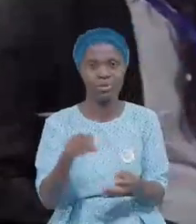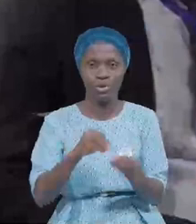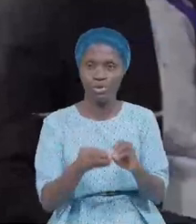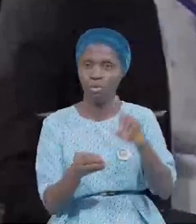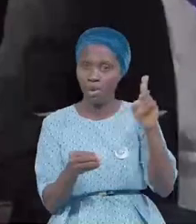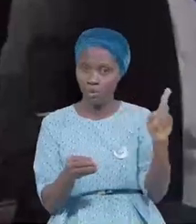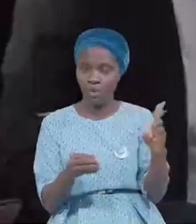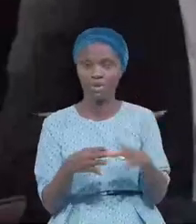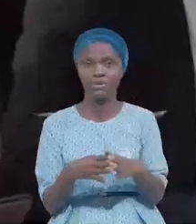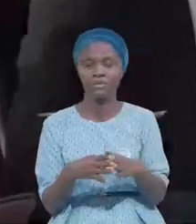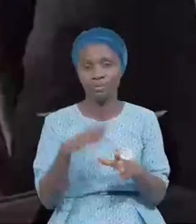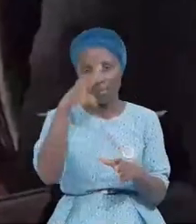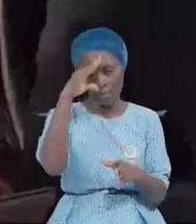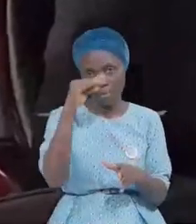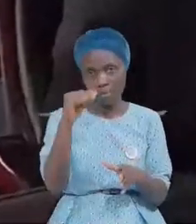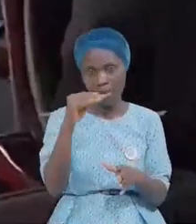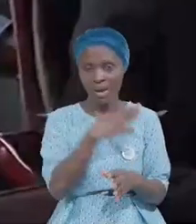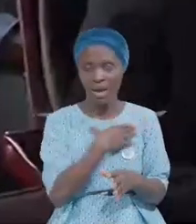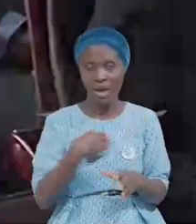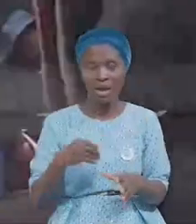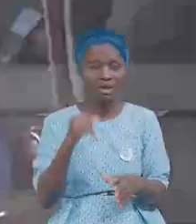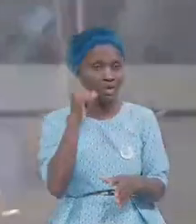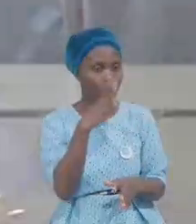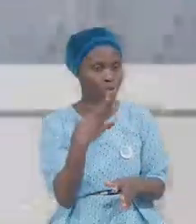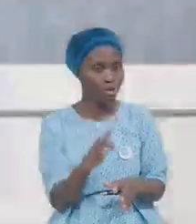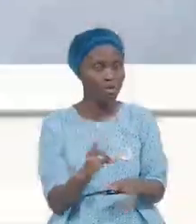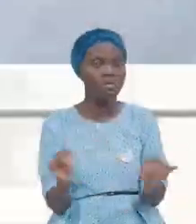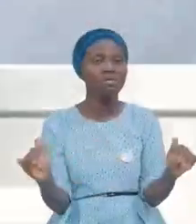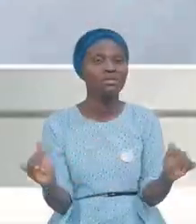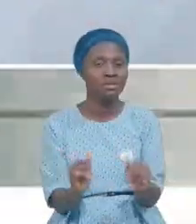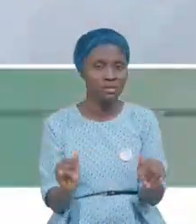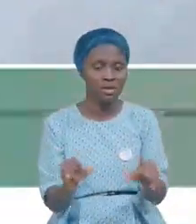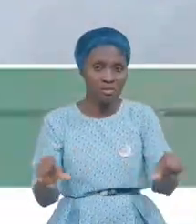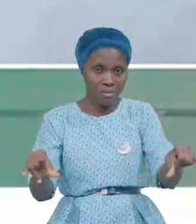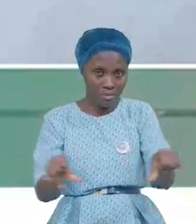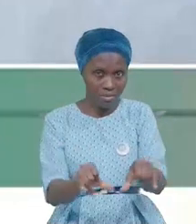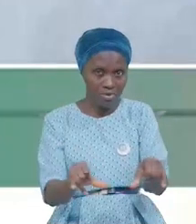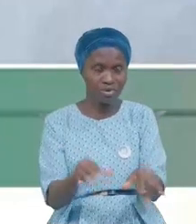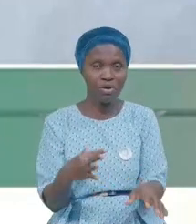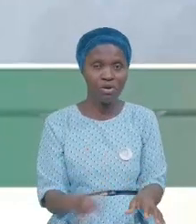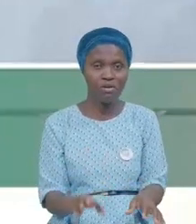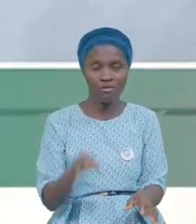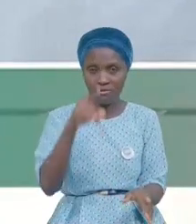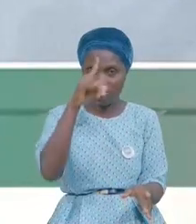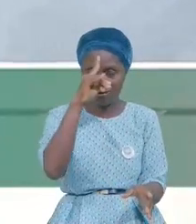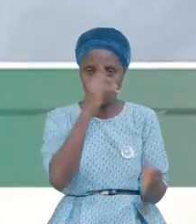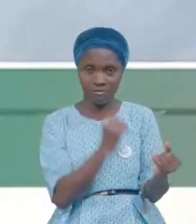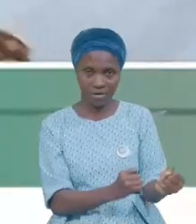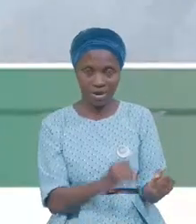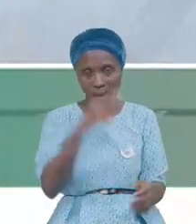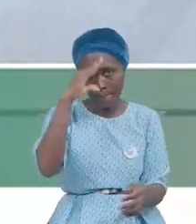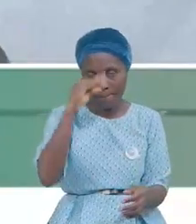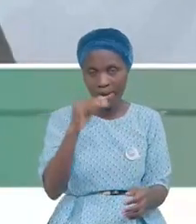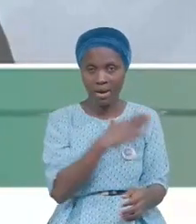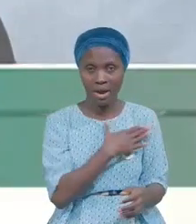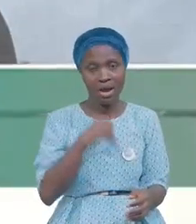Premièrement, les hommes et femmes de la même mesure de foi. La même mesure